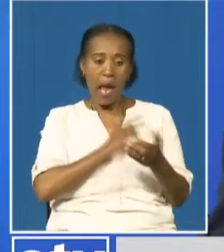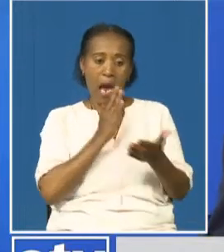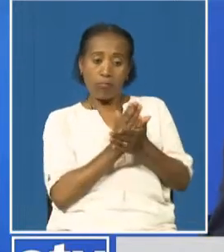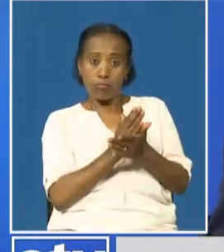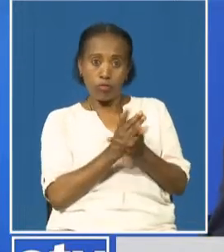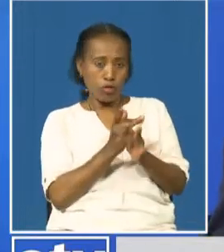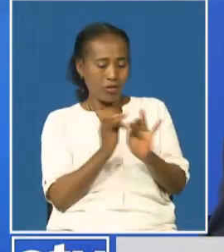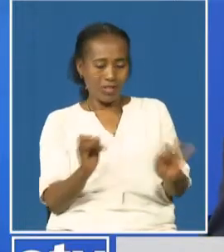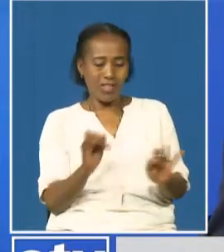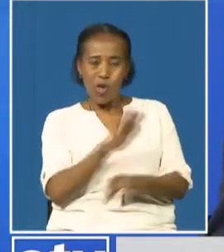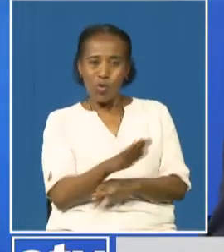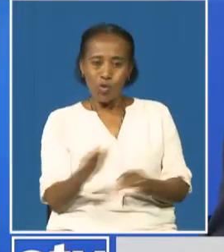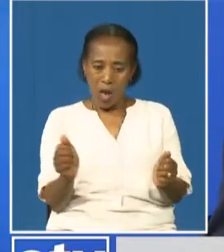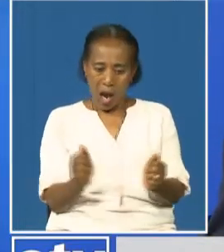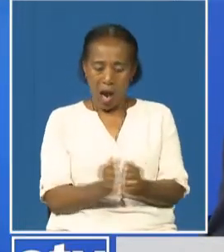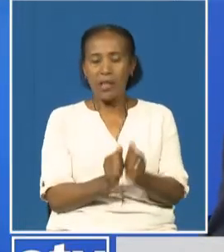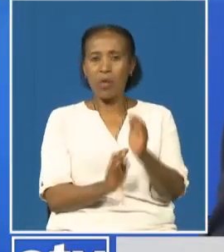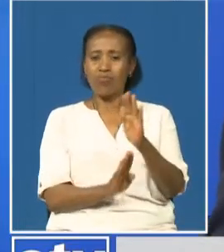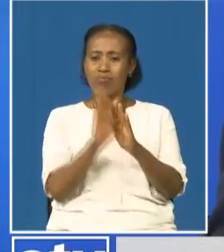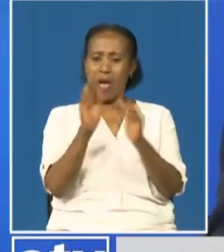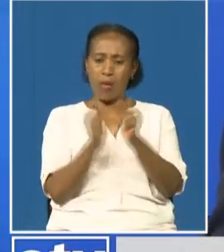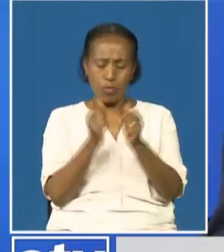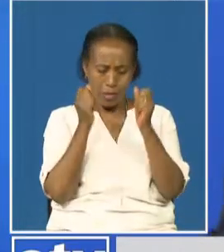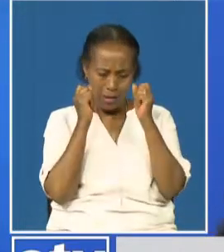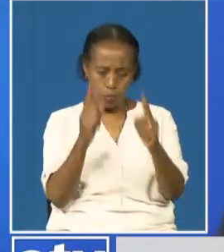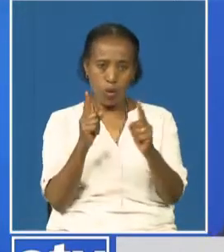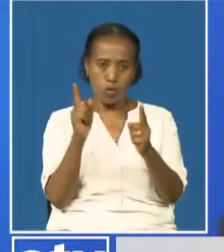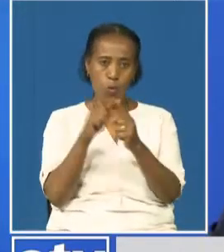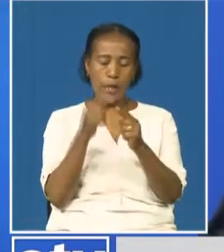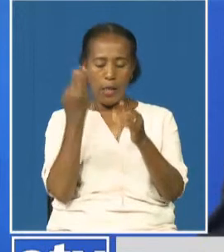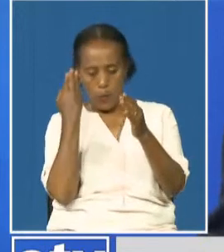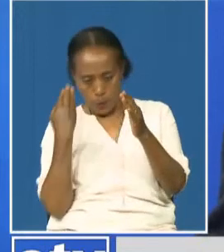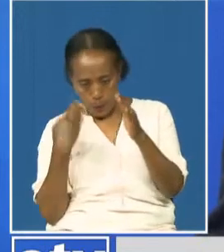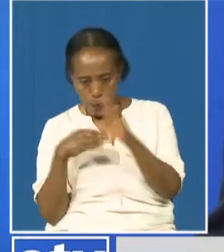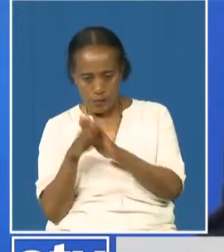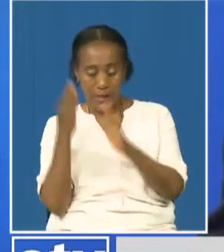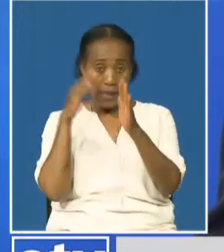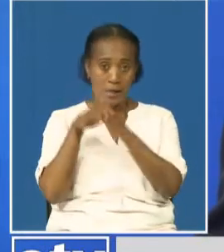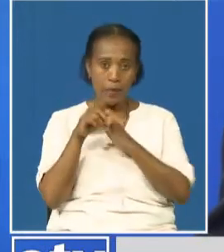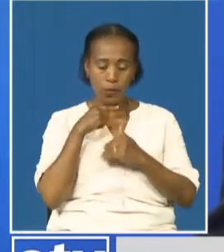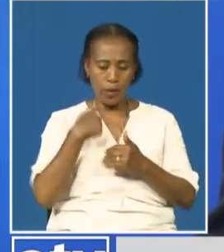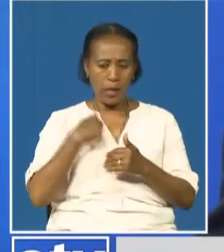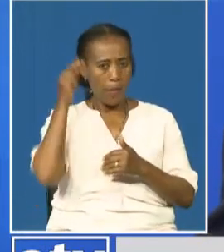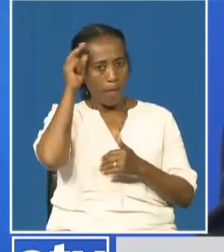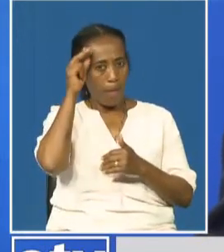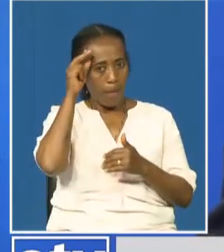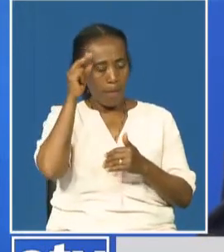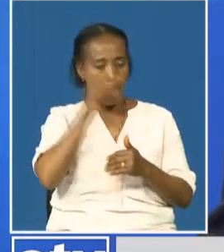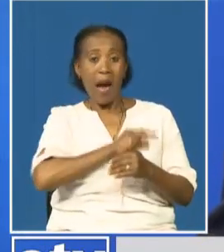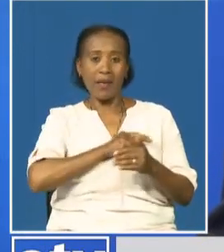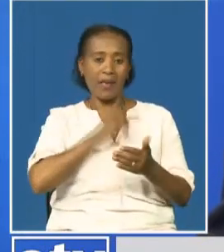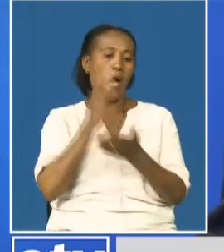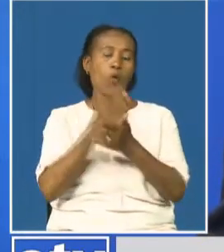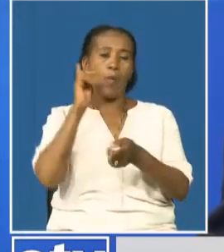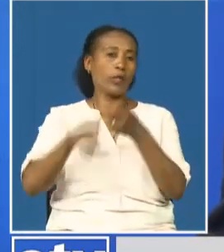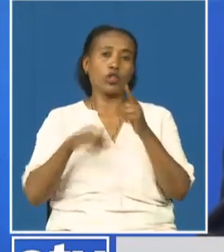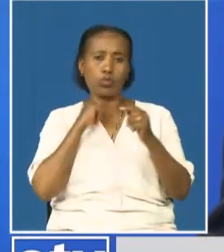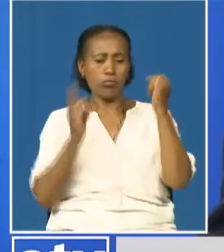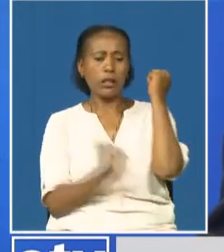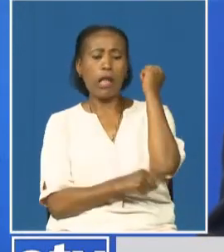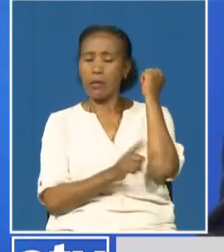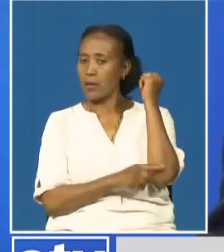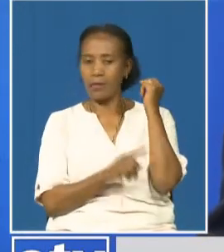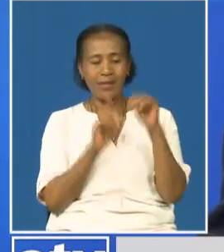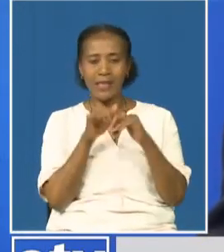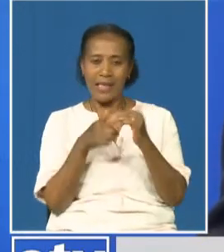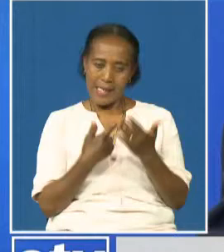እንጂ ልጆቹ አምነውበት ገብቷቸው ወደ ውስጥ አስገብተው ያንን ባህሪ ሊያቆሙት አይችሉም በእንደዚህ አይነት ቅጣት።